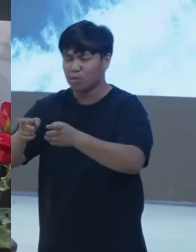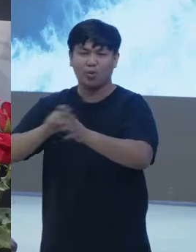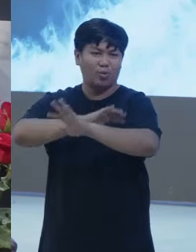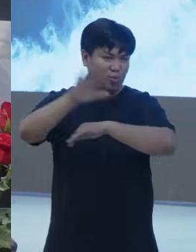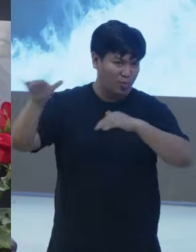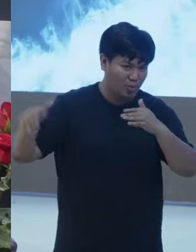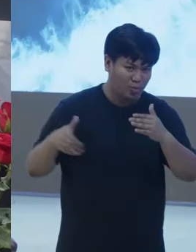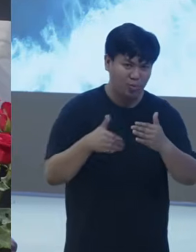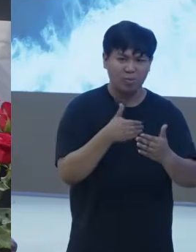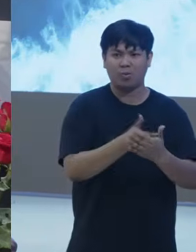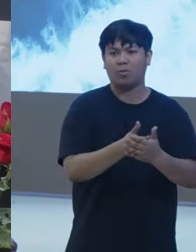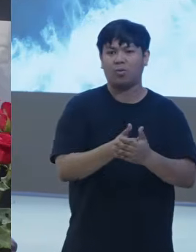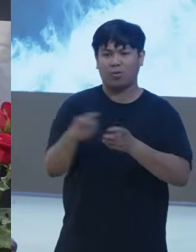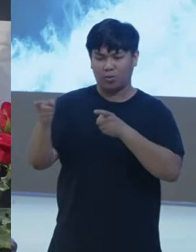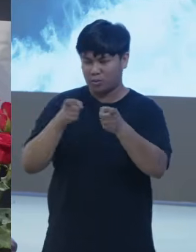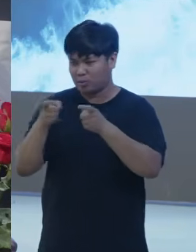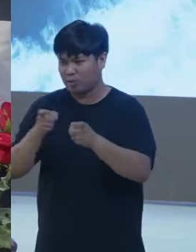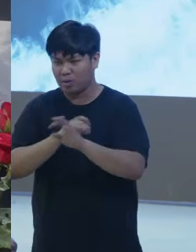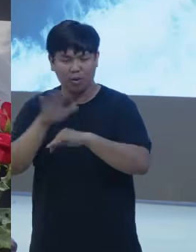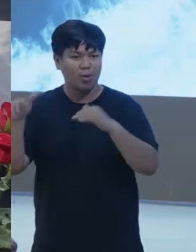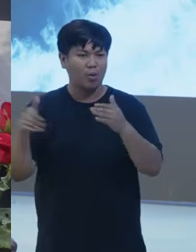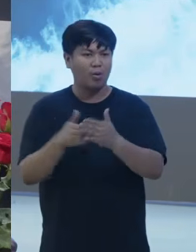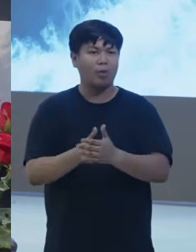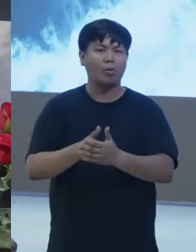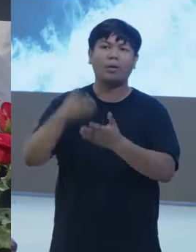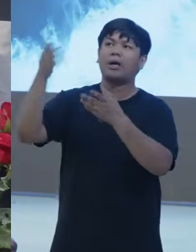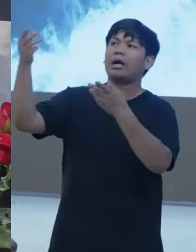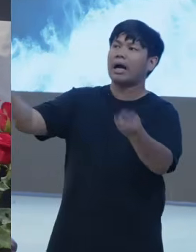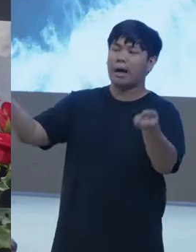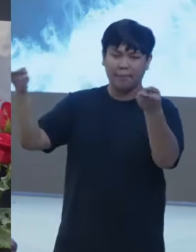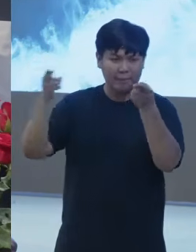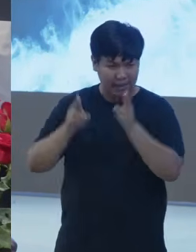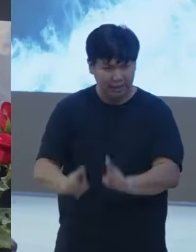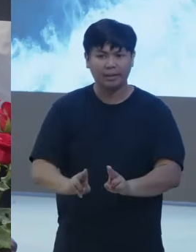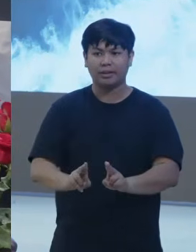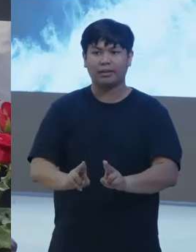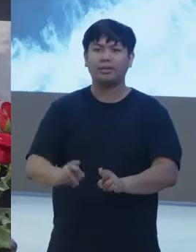lahat. Ang lahat ng kanyang itinutulot ay nangyayari.